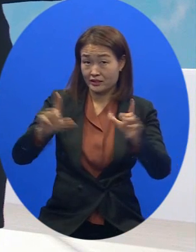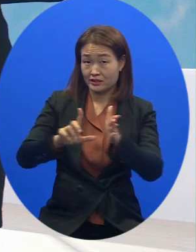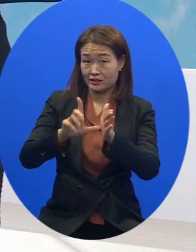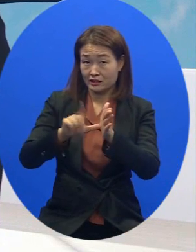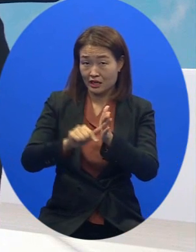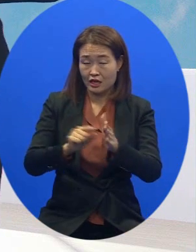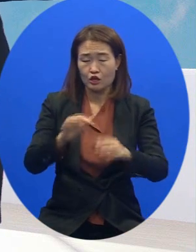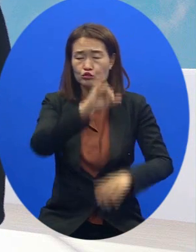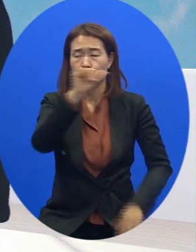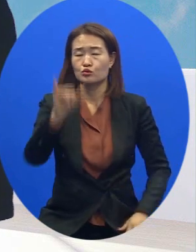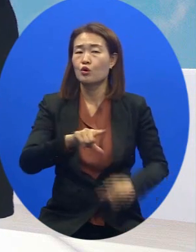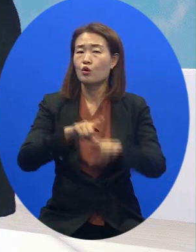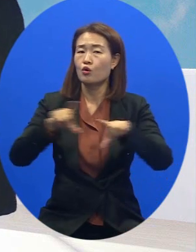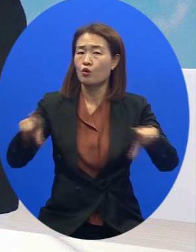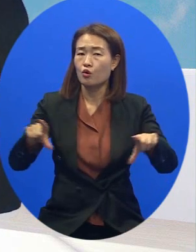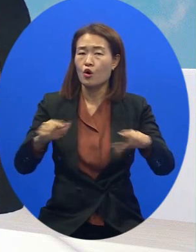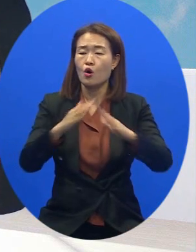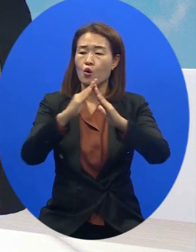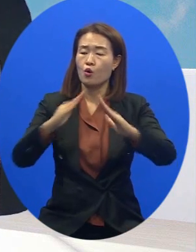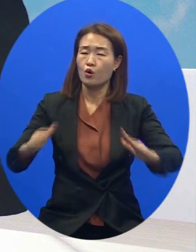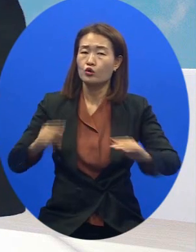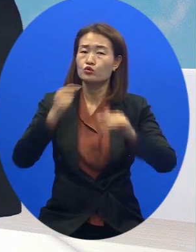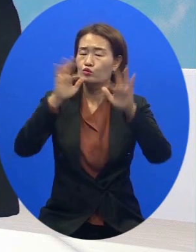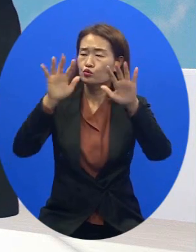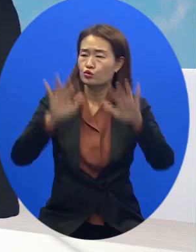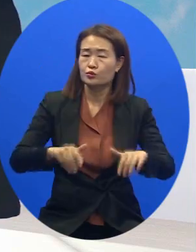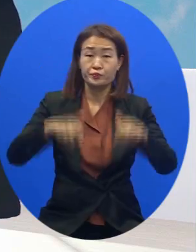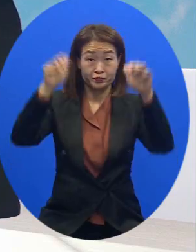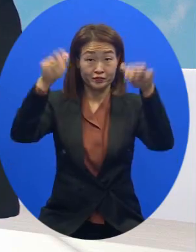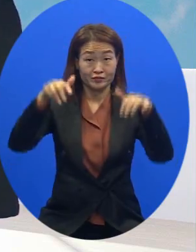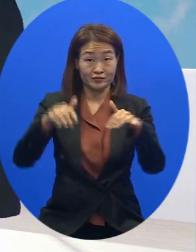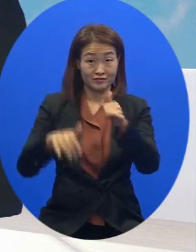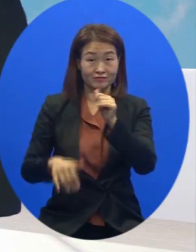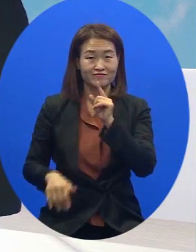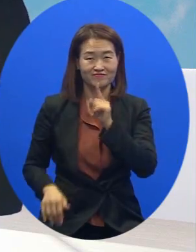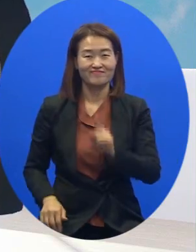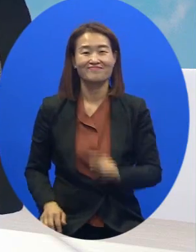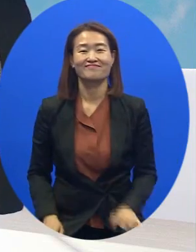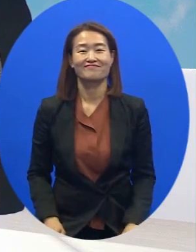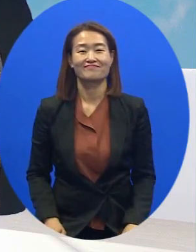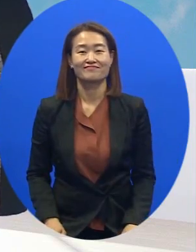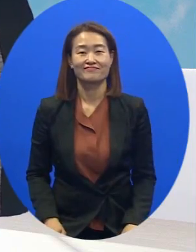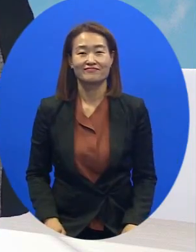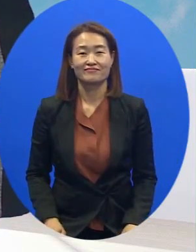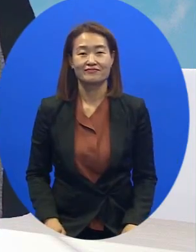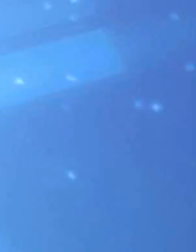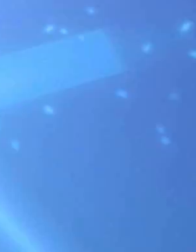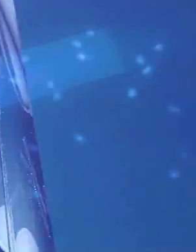중부와 호남 지역에 눈 또는 비가 예보되어 있습니다. 날씨였습니다. 네,